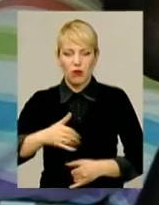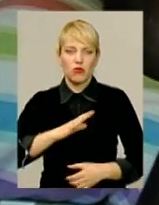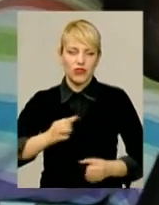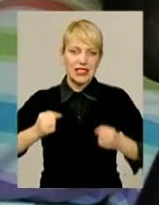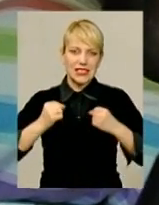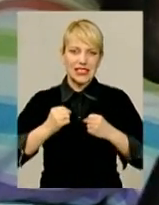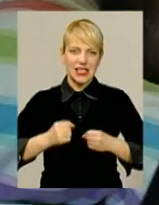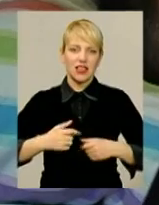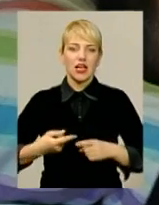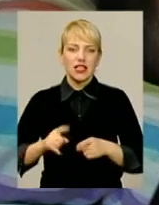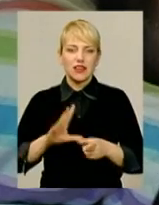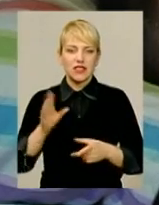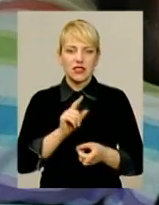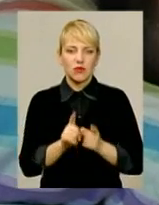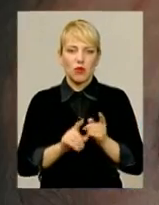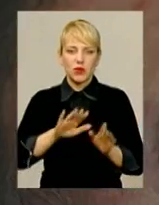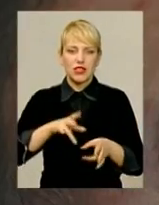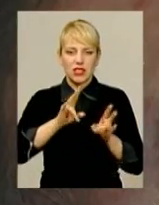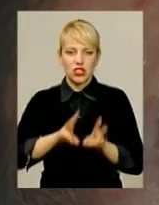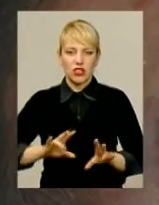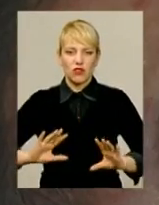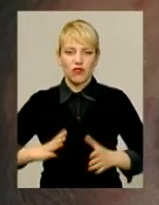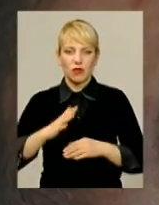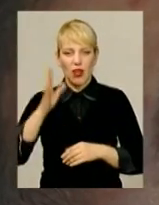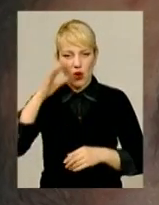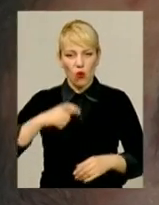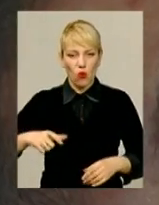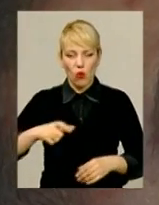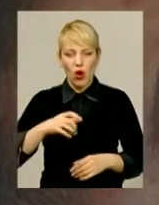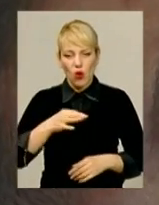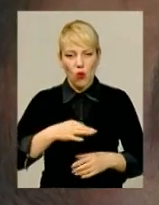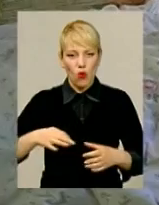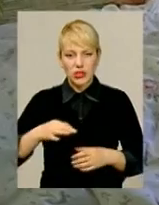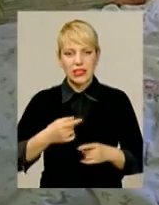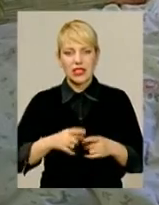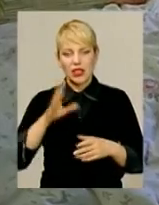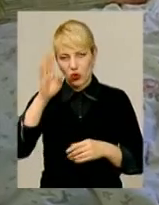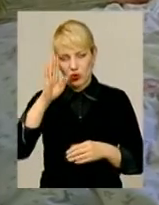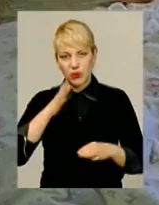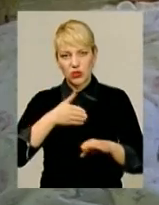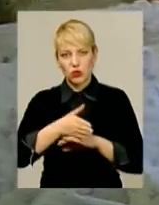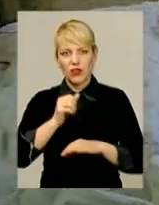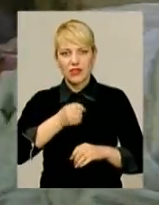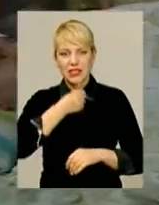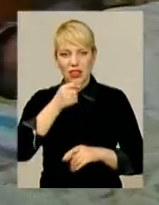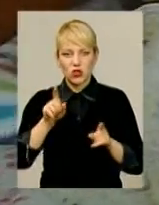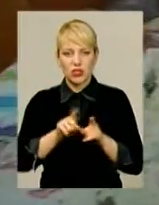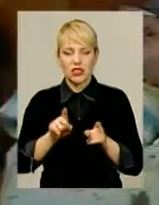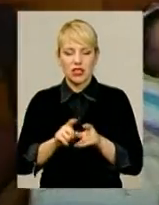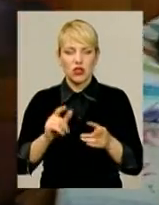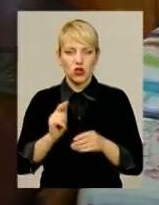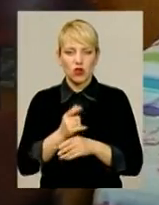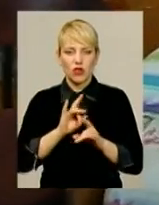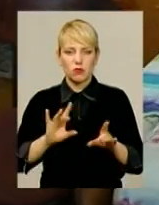Все змінилося після нещасного випадку на озері у Волинській області, де хлопець гостював у старшої сестри. Знову розповідати про ті